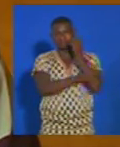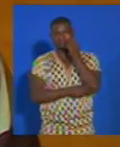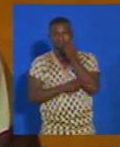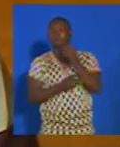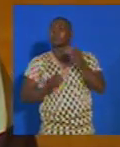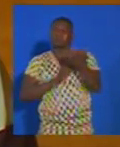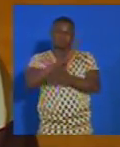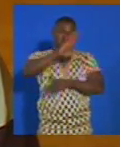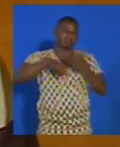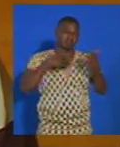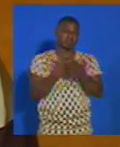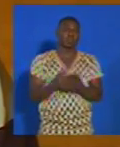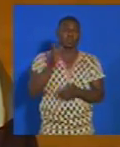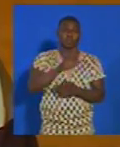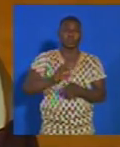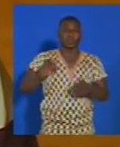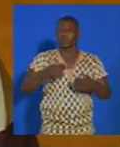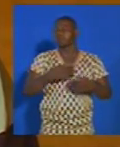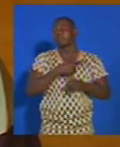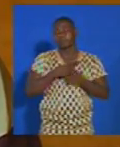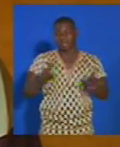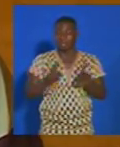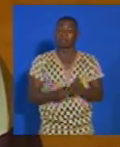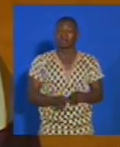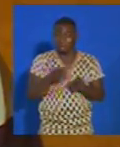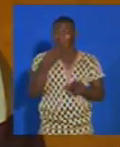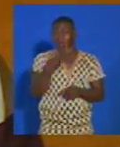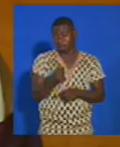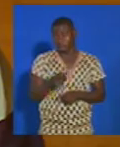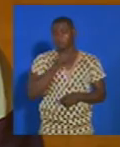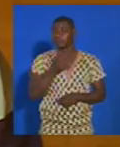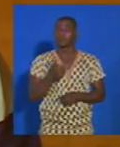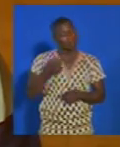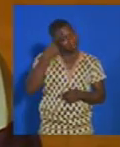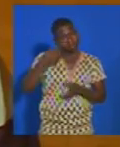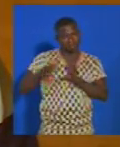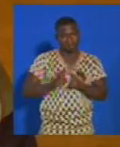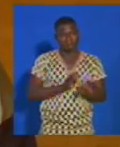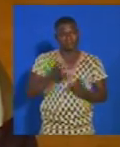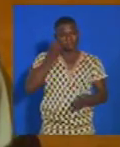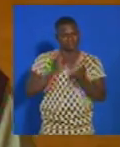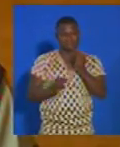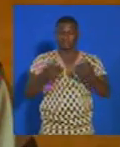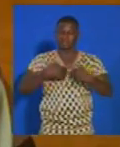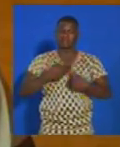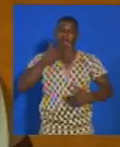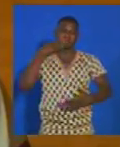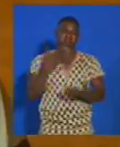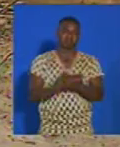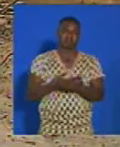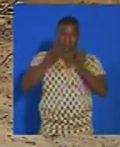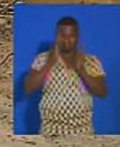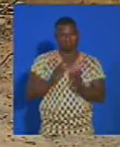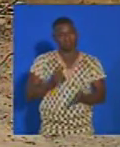tout le Burkina, mais je ne peux pas le faire parce que je n'ai pas les moyens pour pouvoir le faire voyager. Mais s'il y a des bonnes volontés aussi, on ne refuse